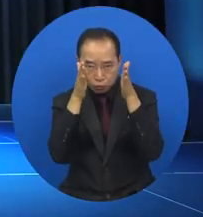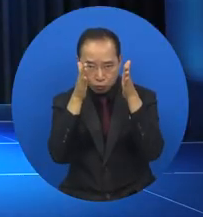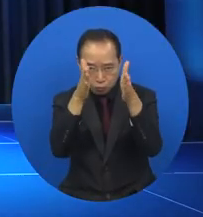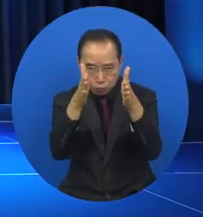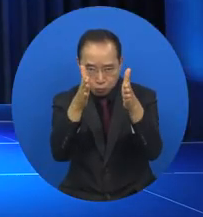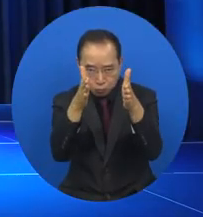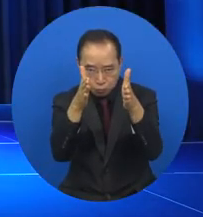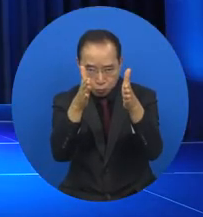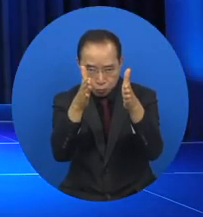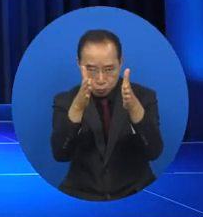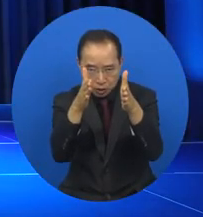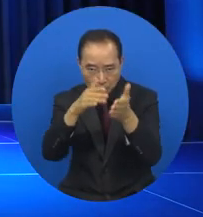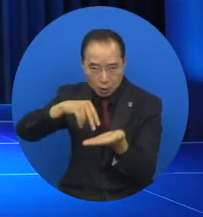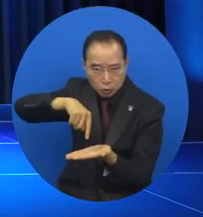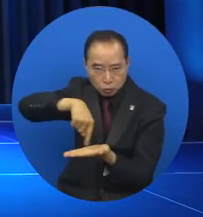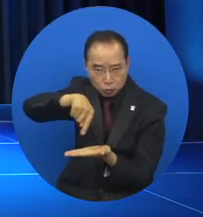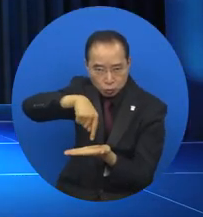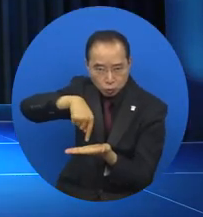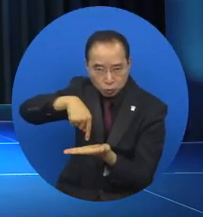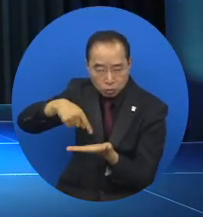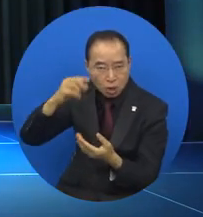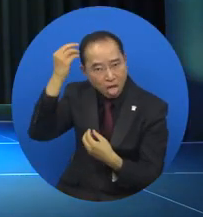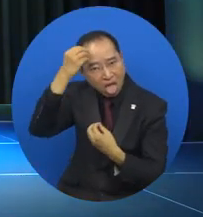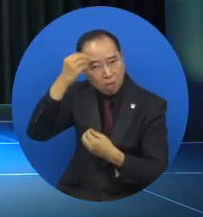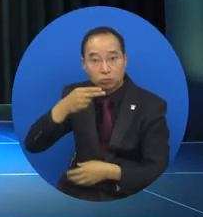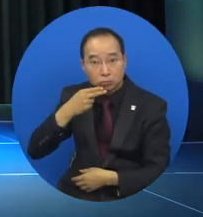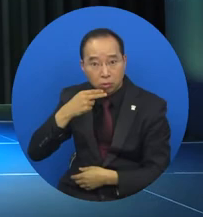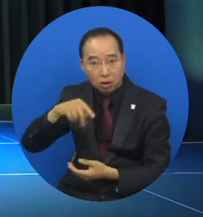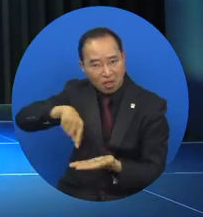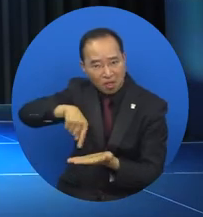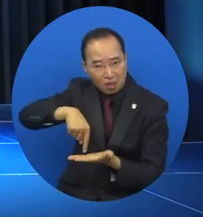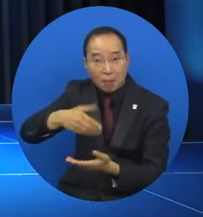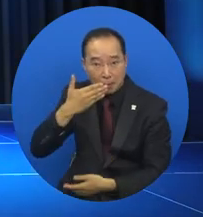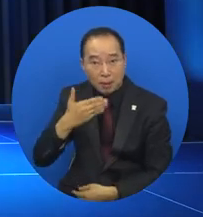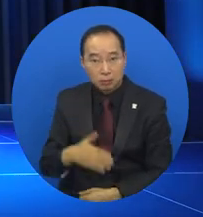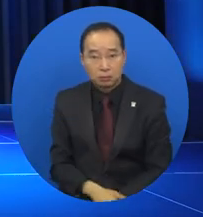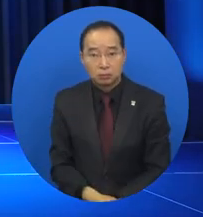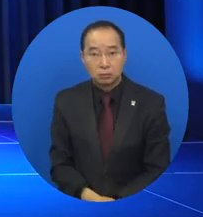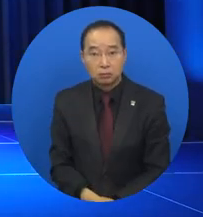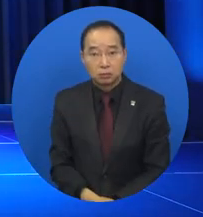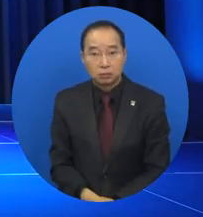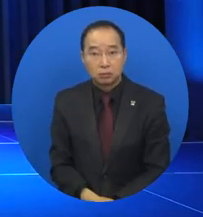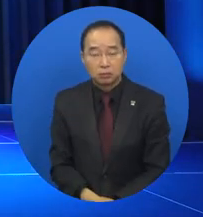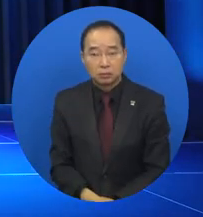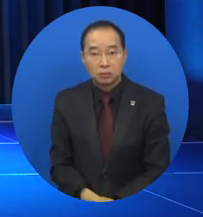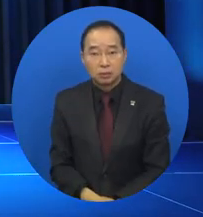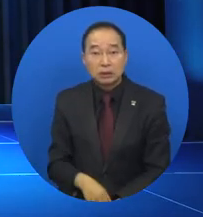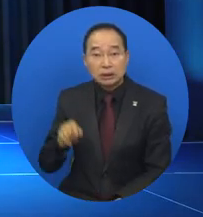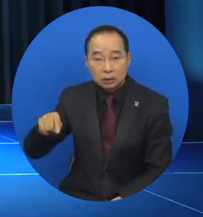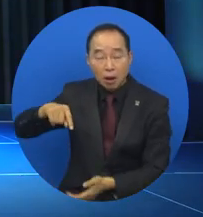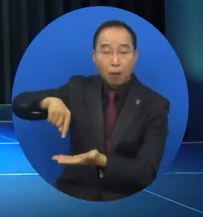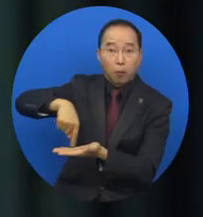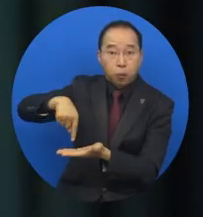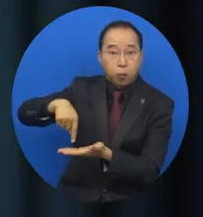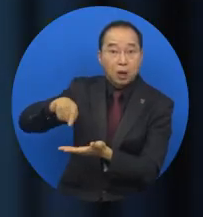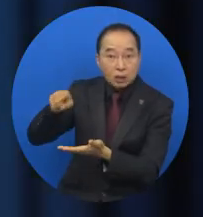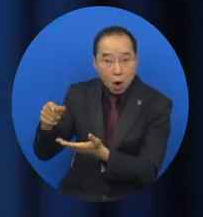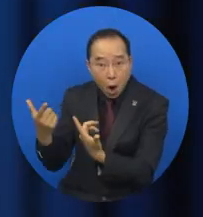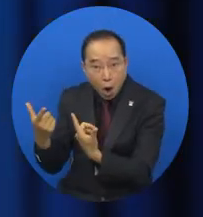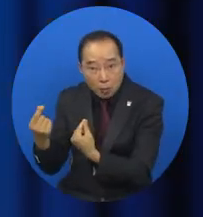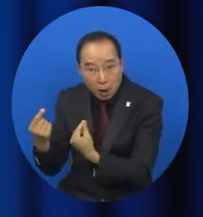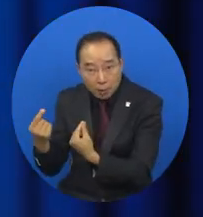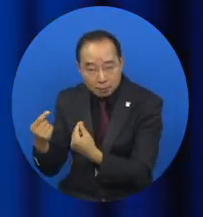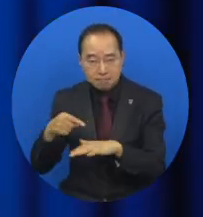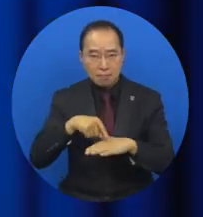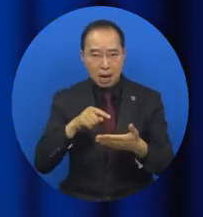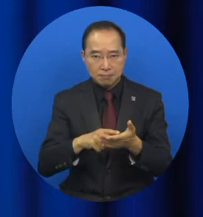곳을 집중해서 그곳만 바라보면 얼마든지 어지럽지 않게 휘떼를 할수 있다고 하는데요.